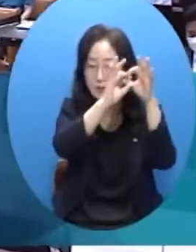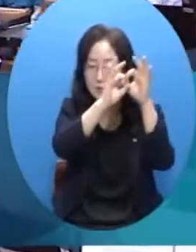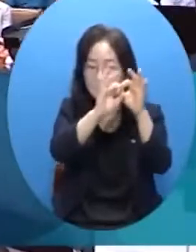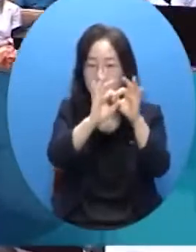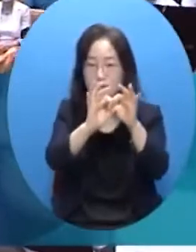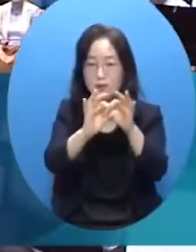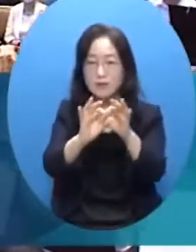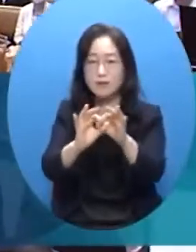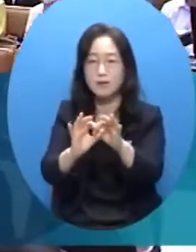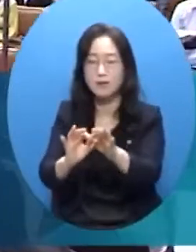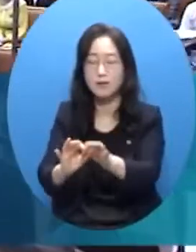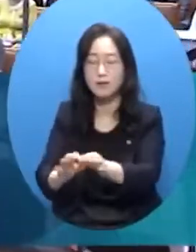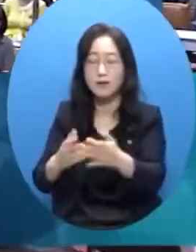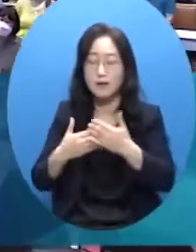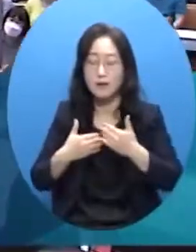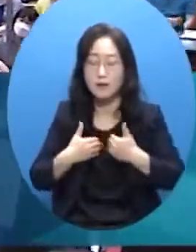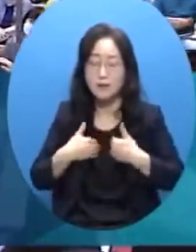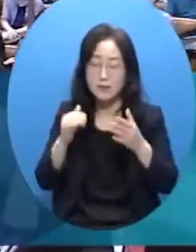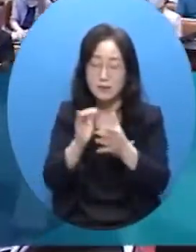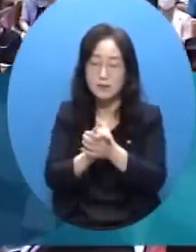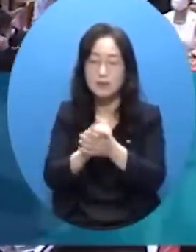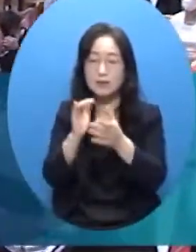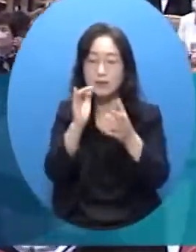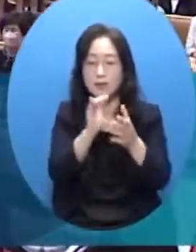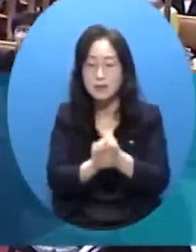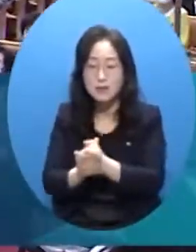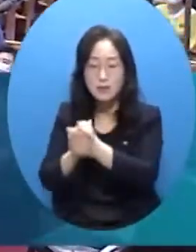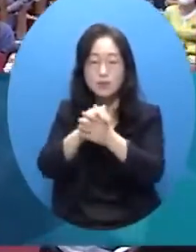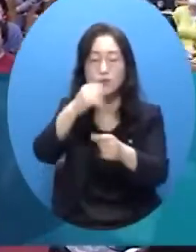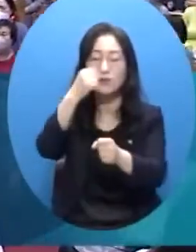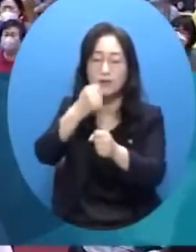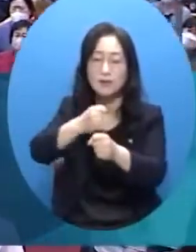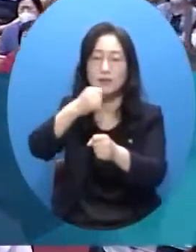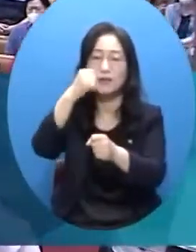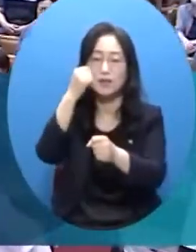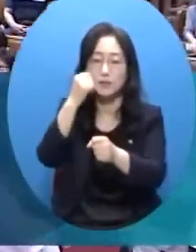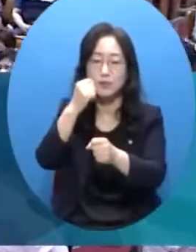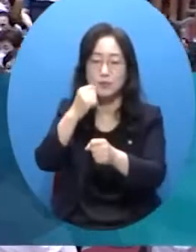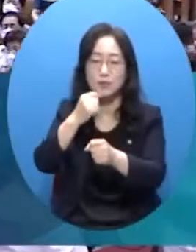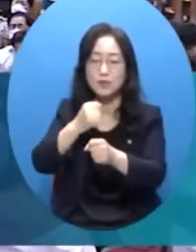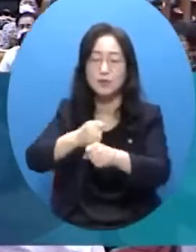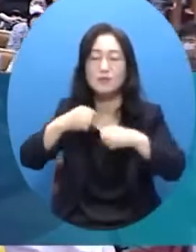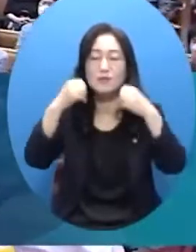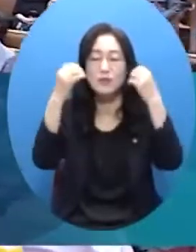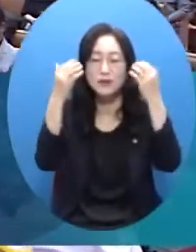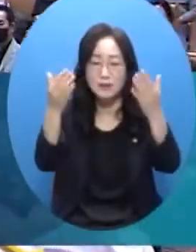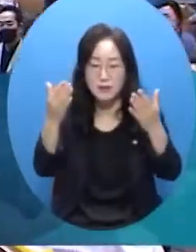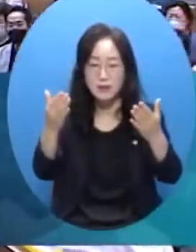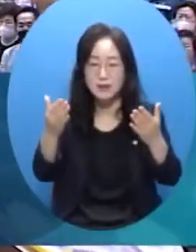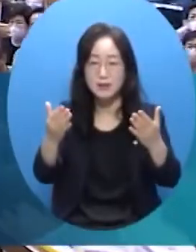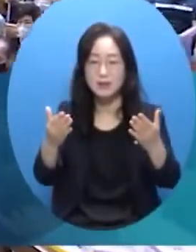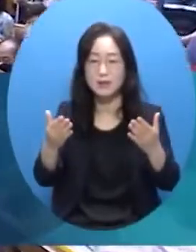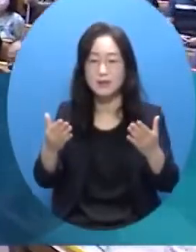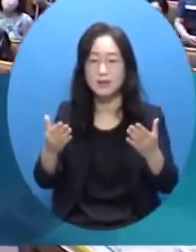입술은 하나님을 사랑한다 사랑한다 말하면서 하나님의 형상대로 지음받은 이웃을 사랑하지 않는다면 그는 거짓말하고 있는 것이다.